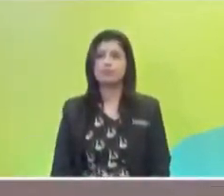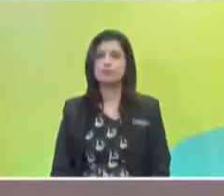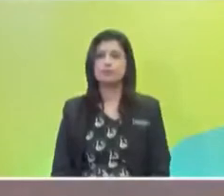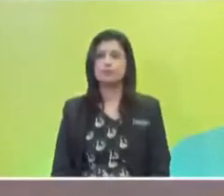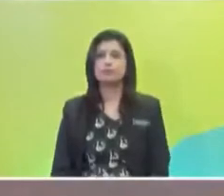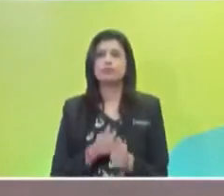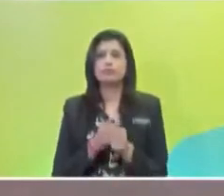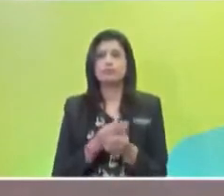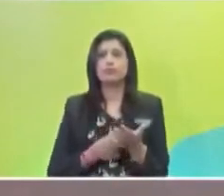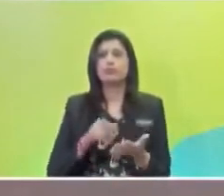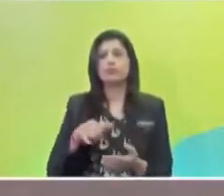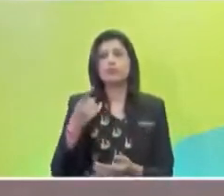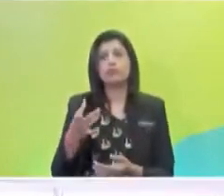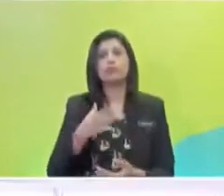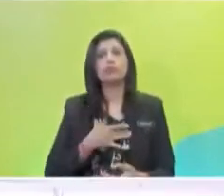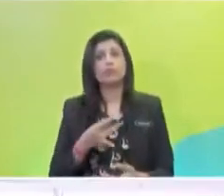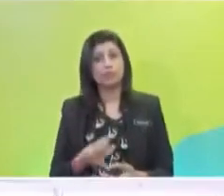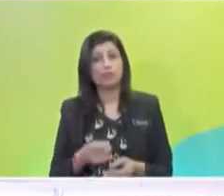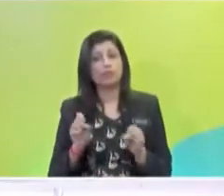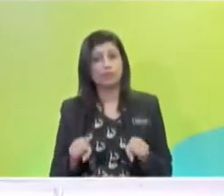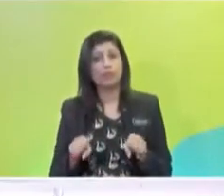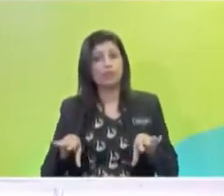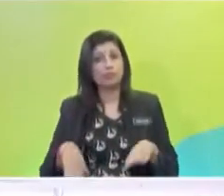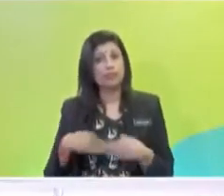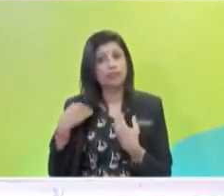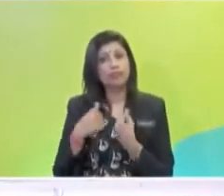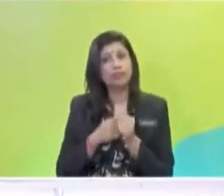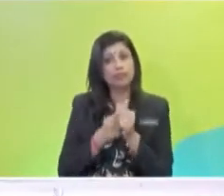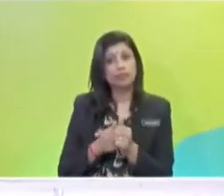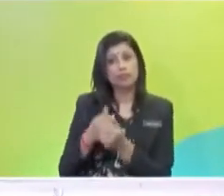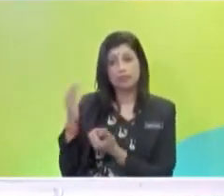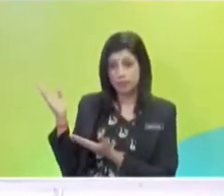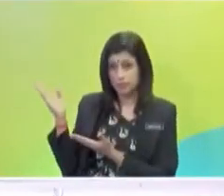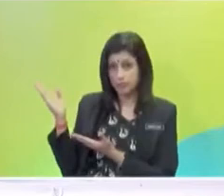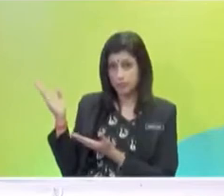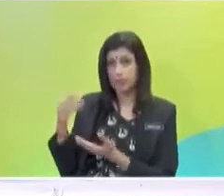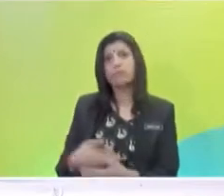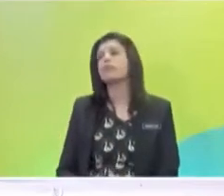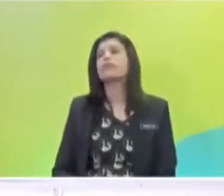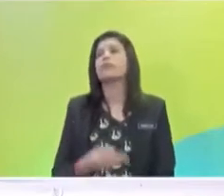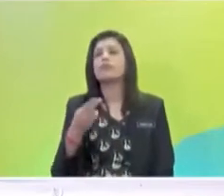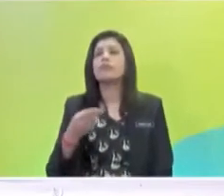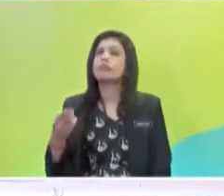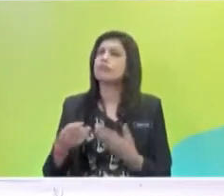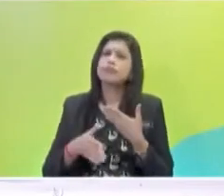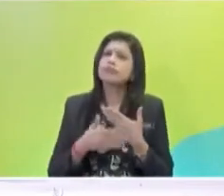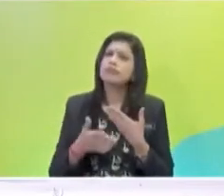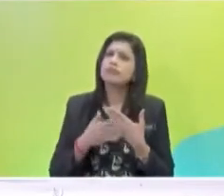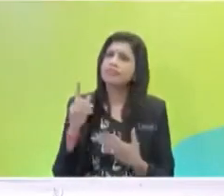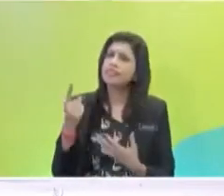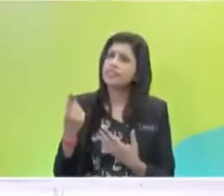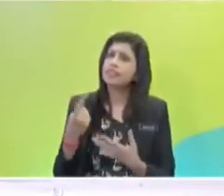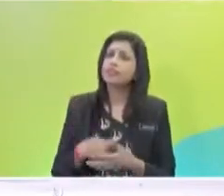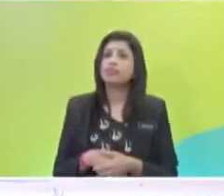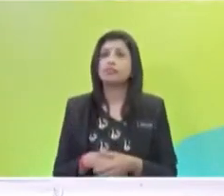saya. Murid-murid boleh buat aktiviti ni di rumah. Sebabnya bahan-bahan perlukan mudah. Dan